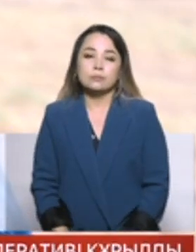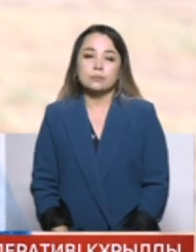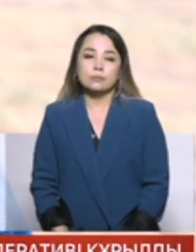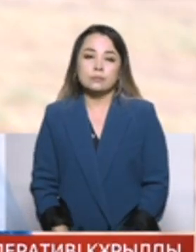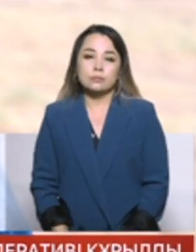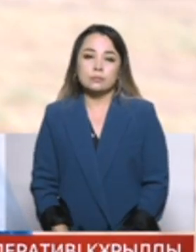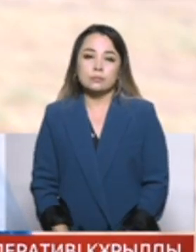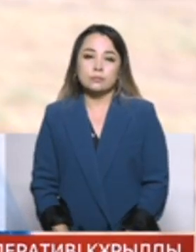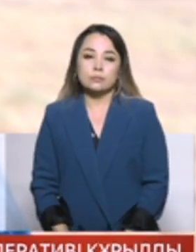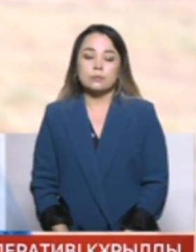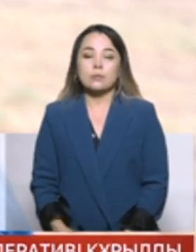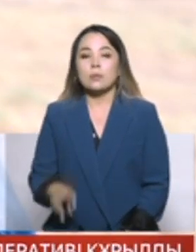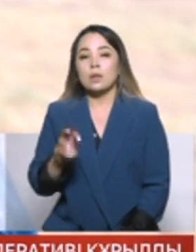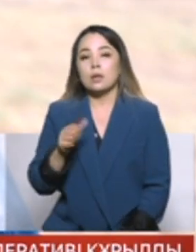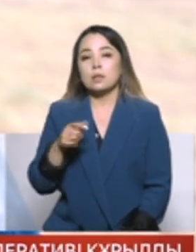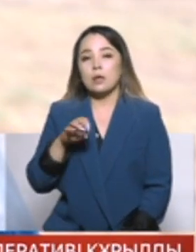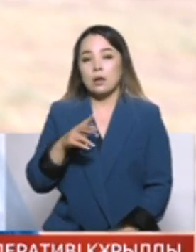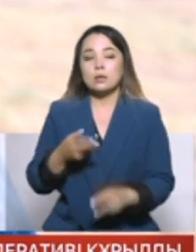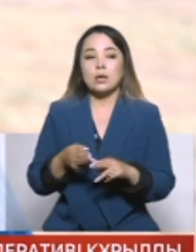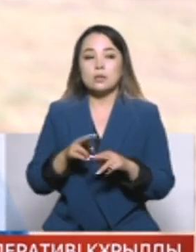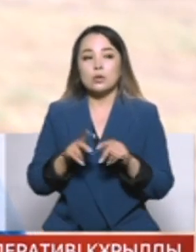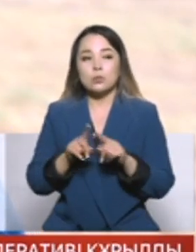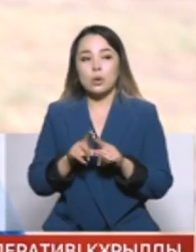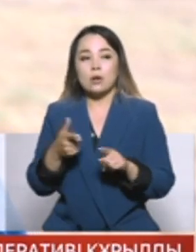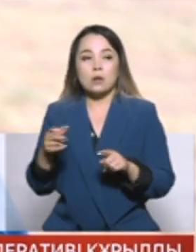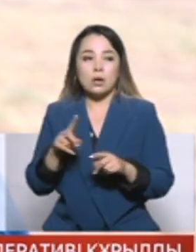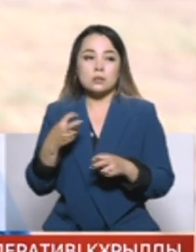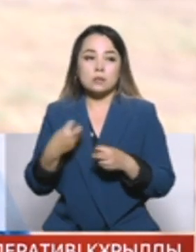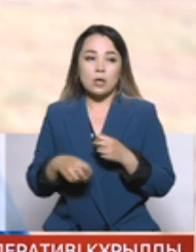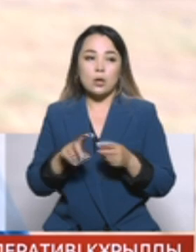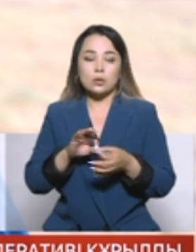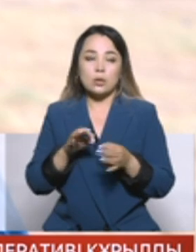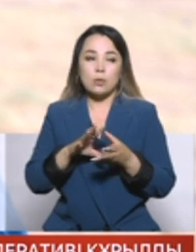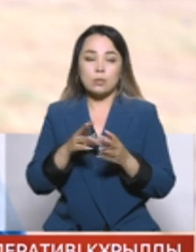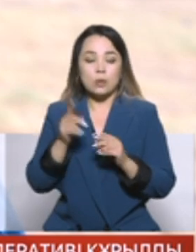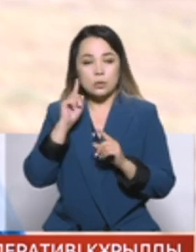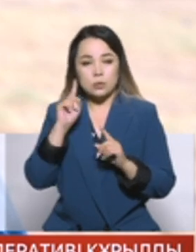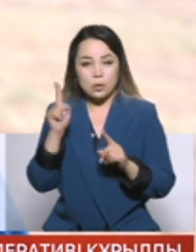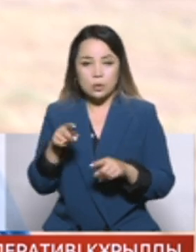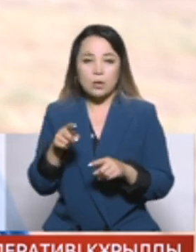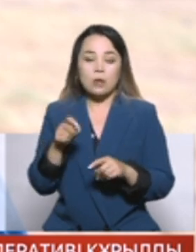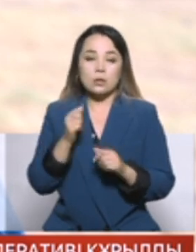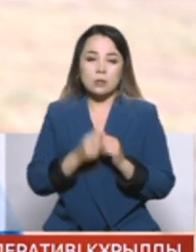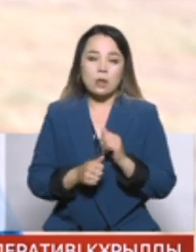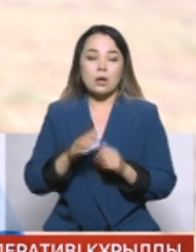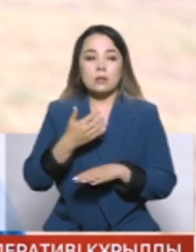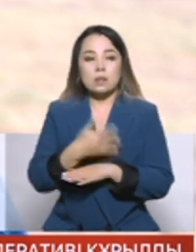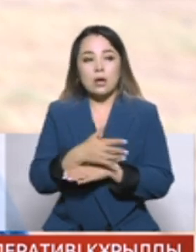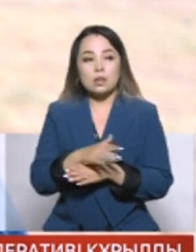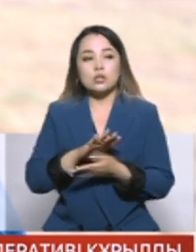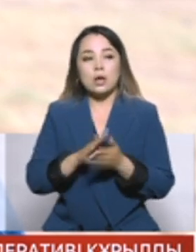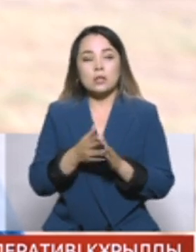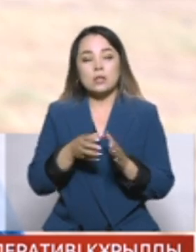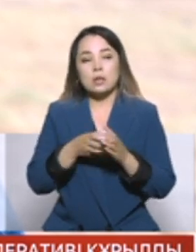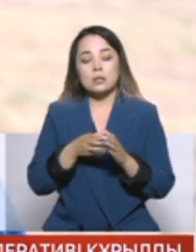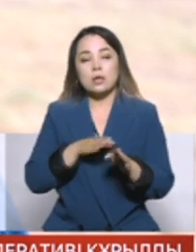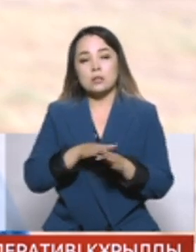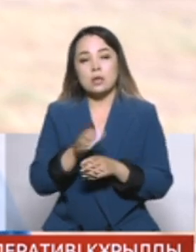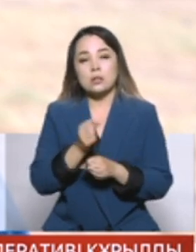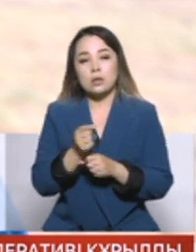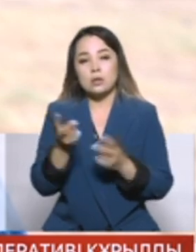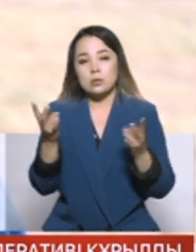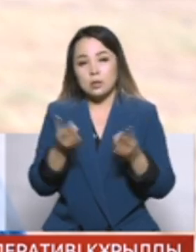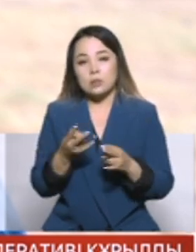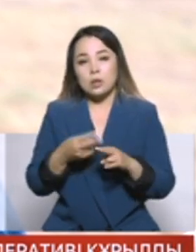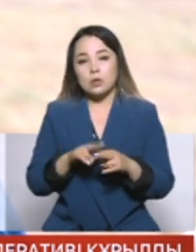достаточно сложный вариант. Магистралды газ желісінде болатын ақаулар өте күрделі. Оның үстіне барлығын дала жағдайында атқаруға тура келеді. Бұл